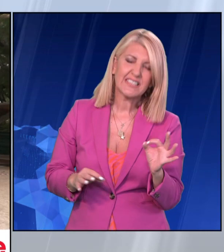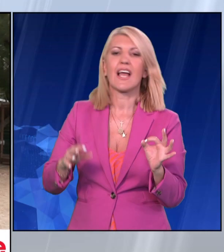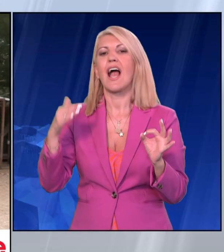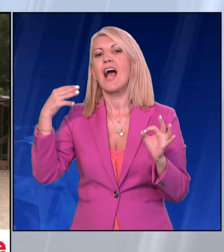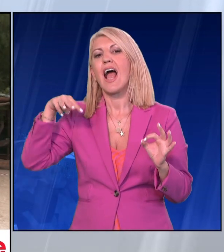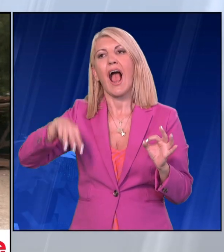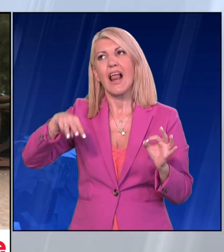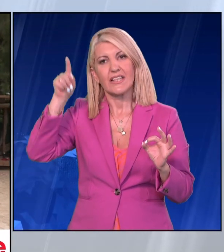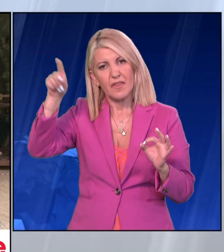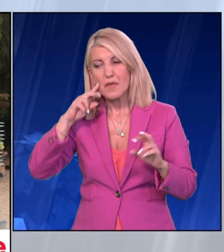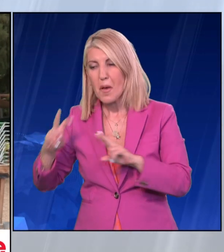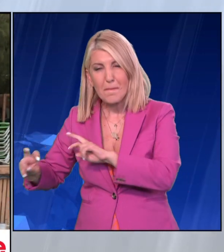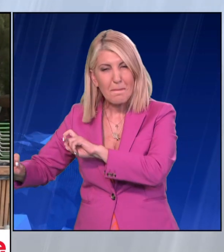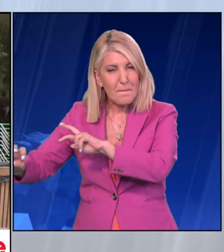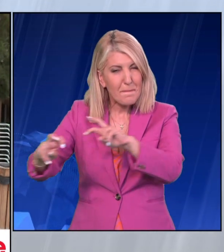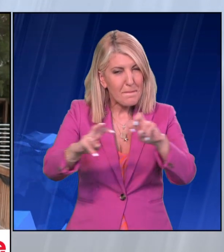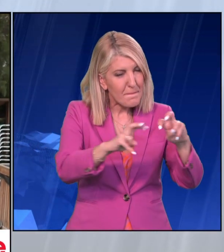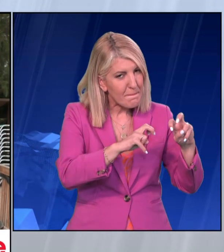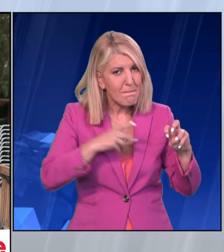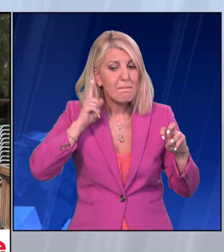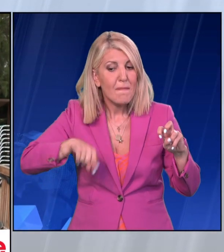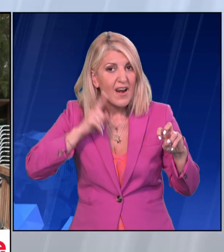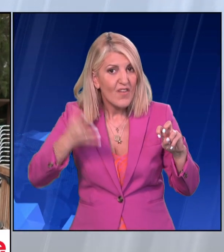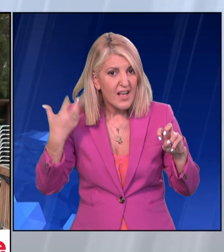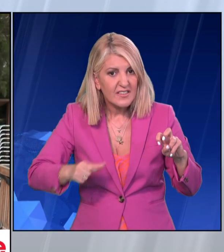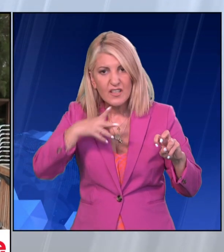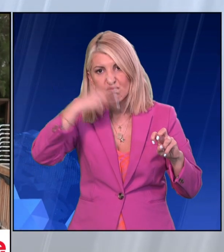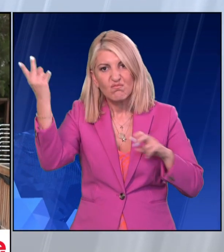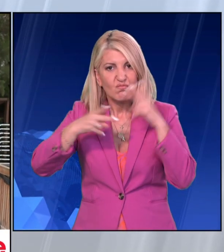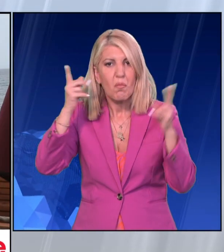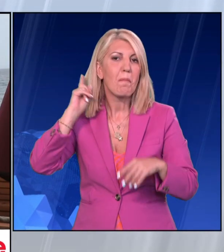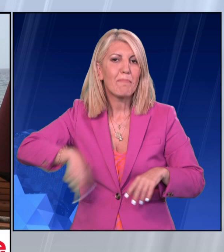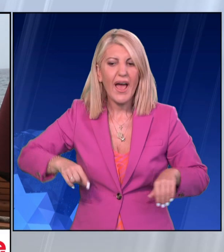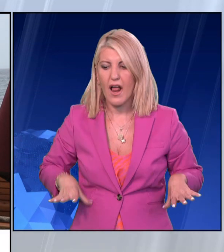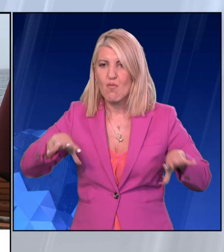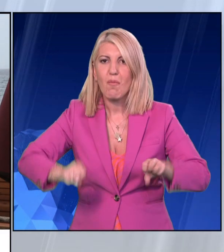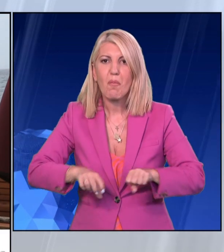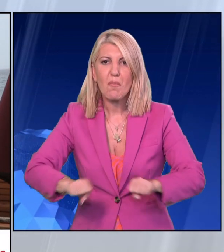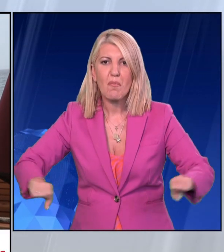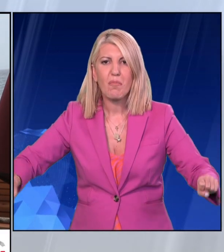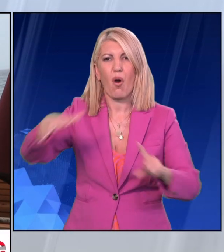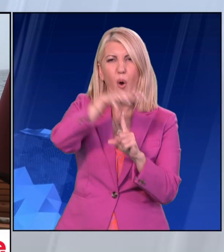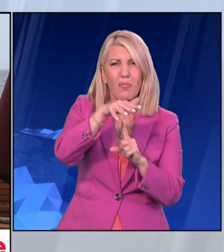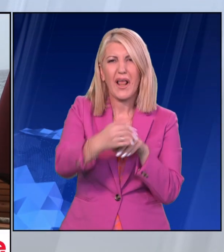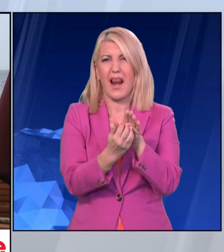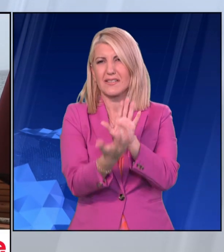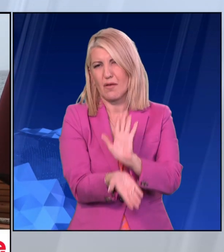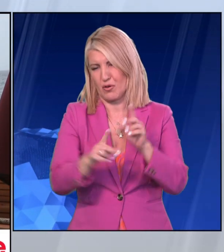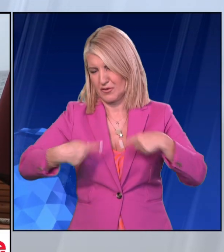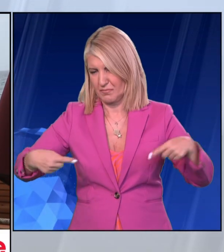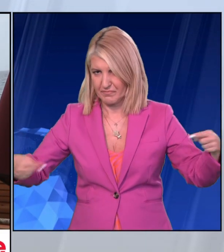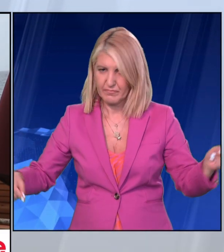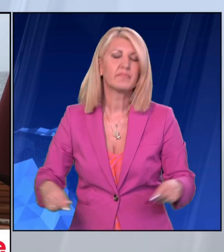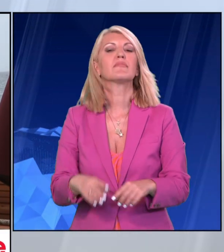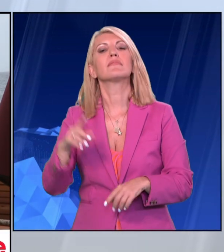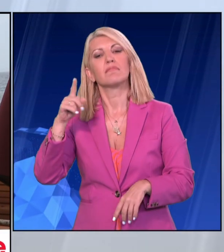Από τους ελέγχους αυτούς διαπιστώθηκαν 336 παραβάσεις που αφορούν υπέρβαση κατάληψης έκτασης πέραν της μισθωμένης και σε